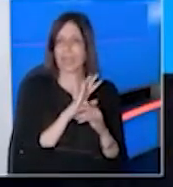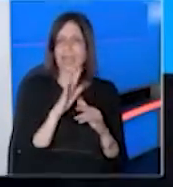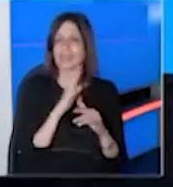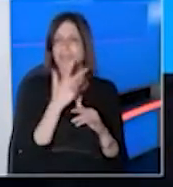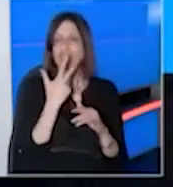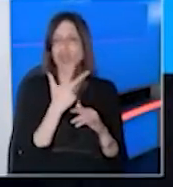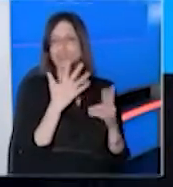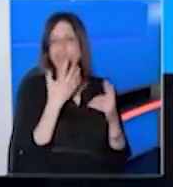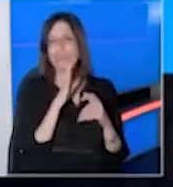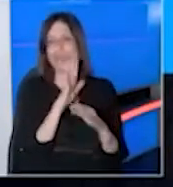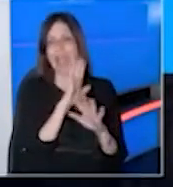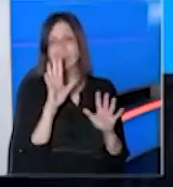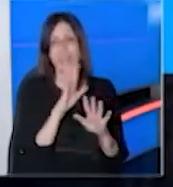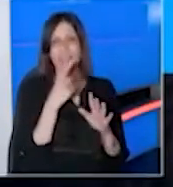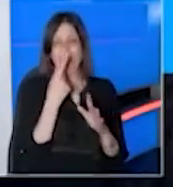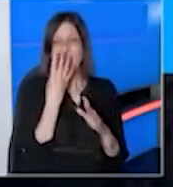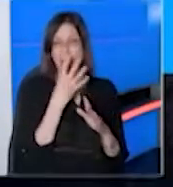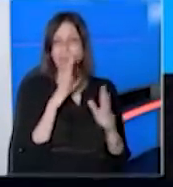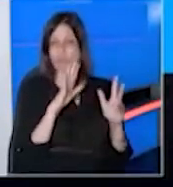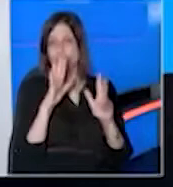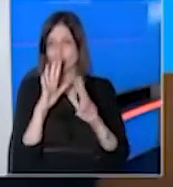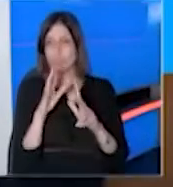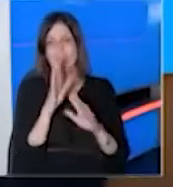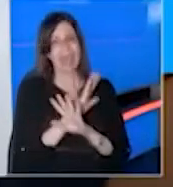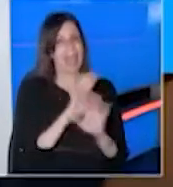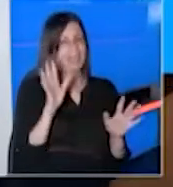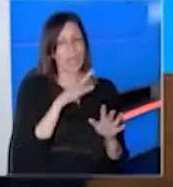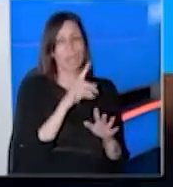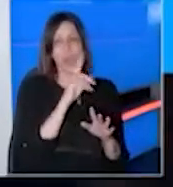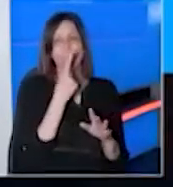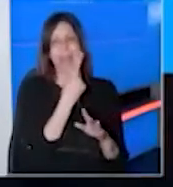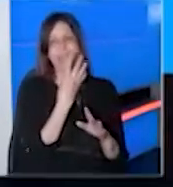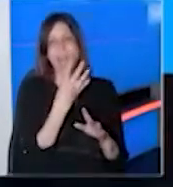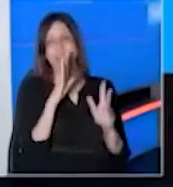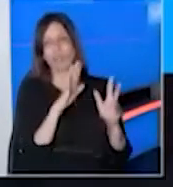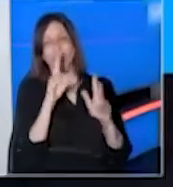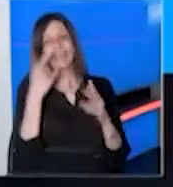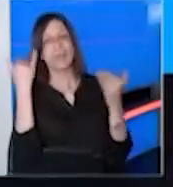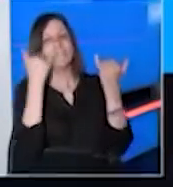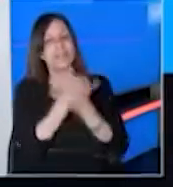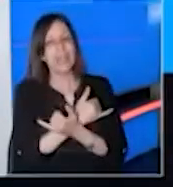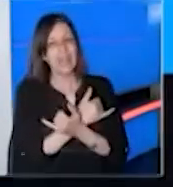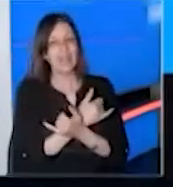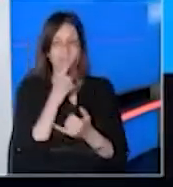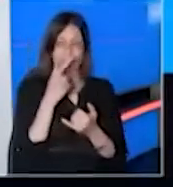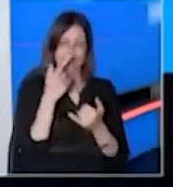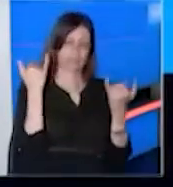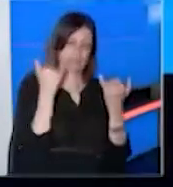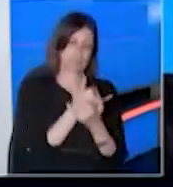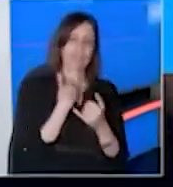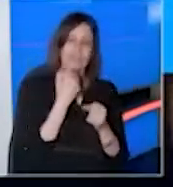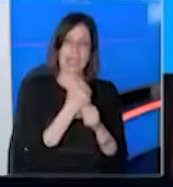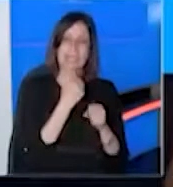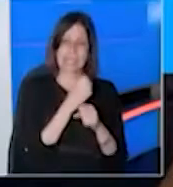1488. אין אותו, אין, הוא לא קיים. ב-1488 היה. לא, הוא לא קיים גם ב-1488, אתה טועה ומטעה. טוב, הוא לא קיים. תעשה